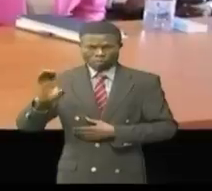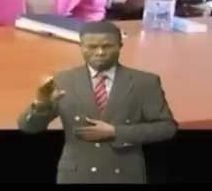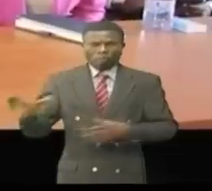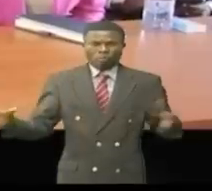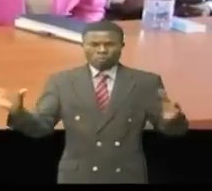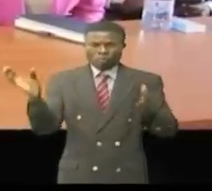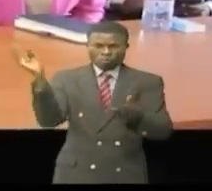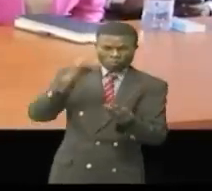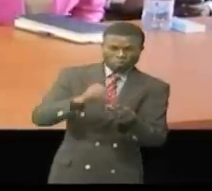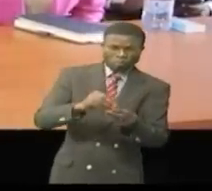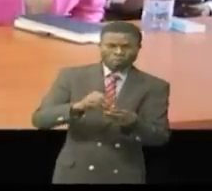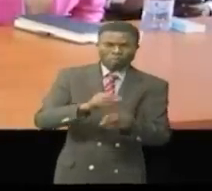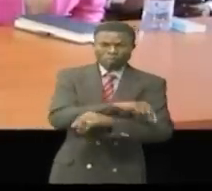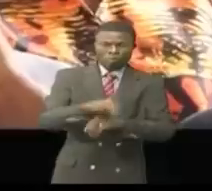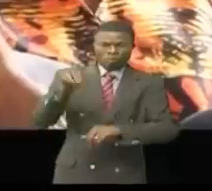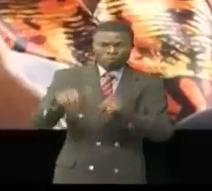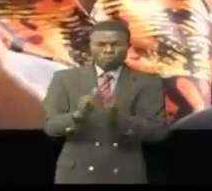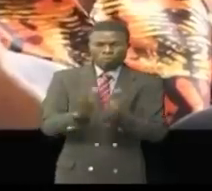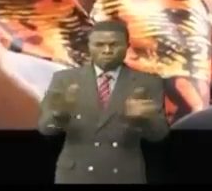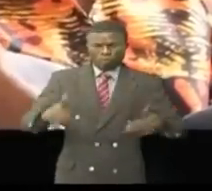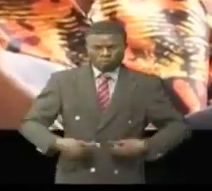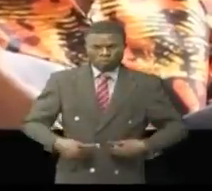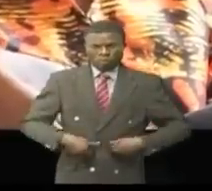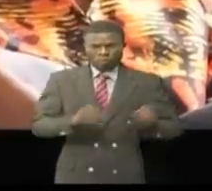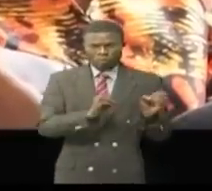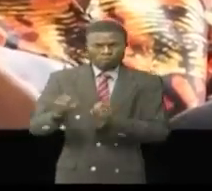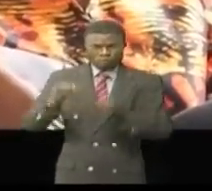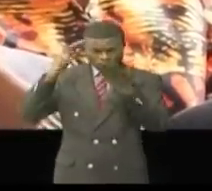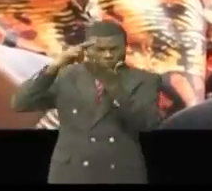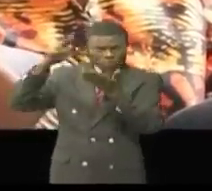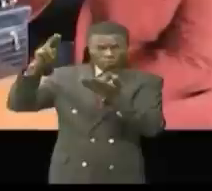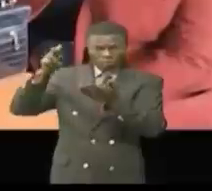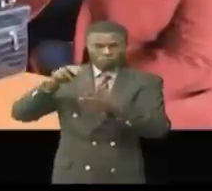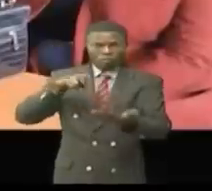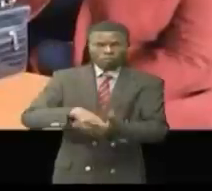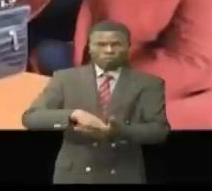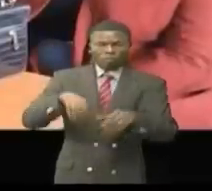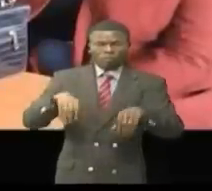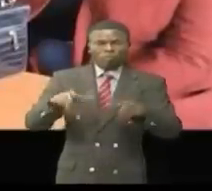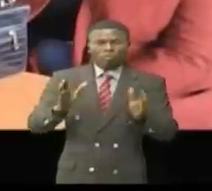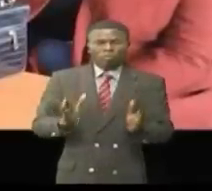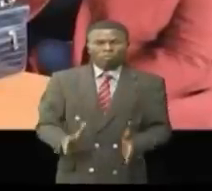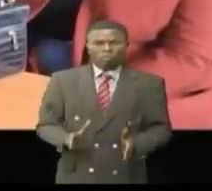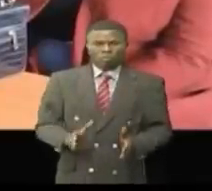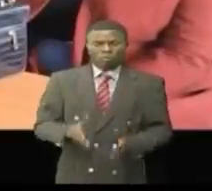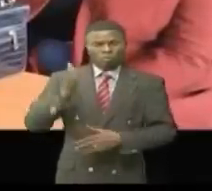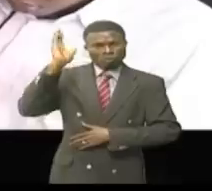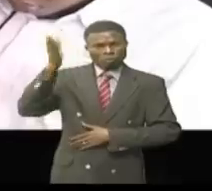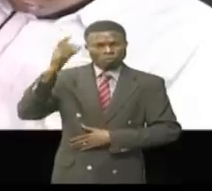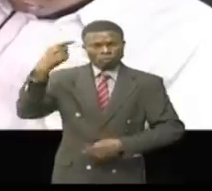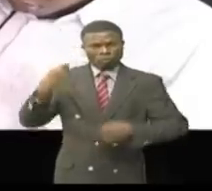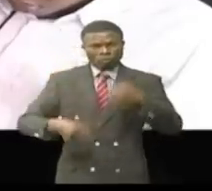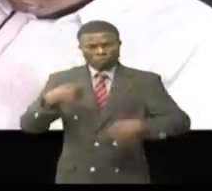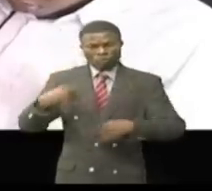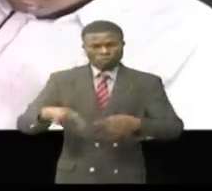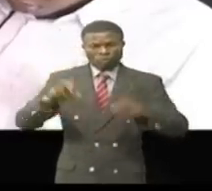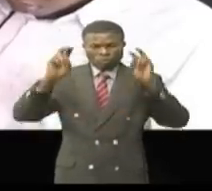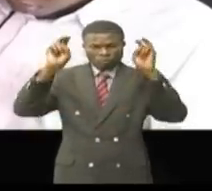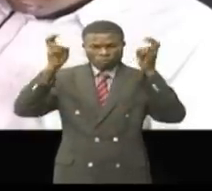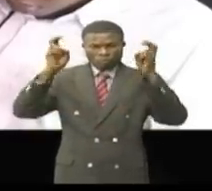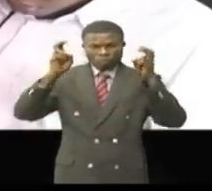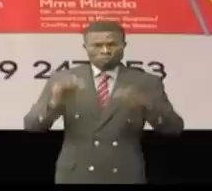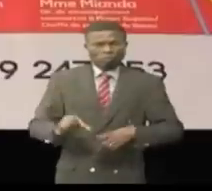ministère de la Jeunesse, a organisé dernièrement à l'Université protestante congolaise une conférence débat autour du thème